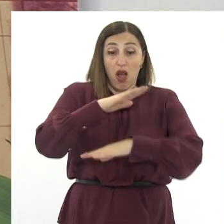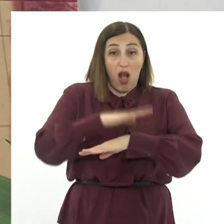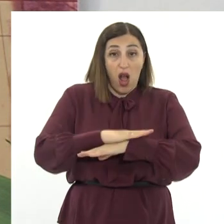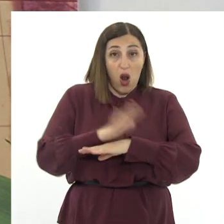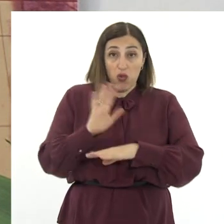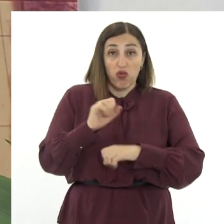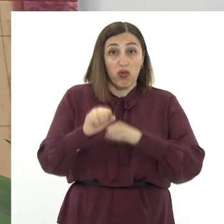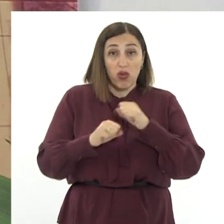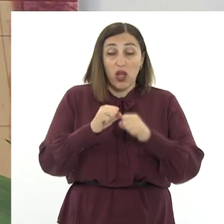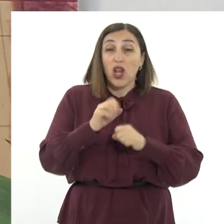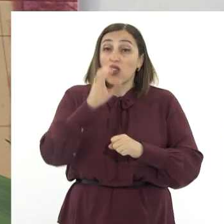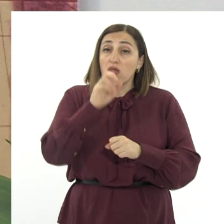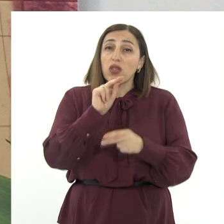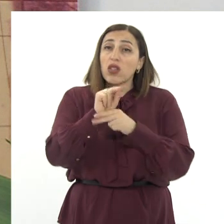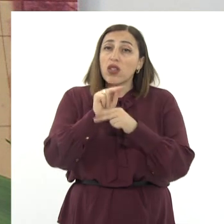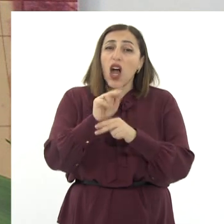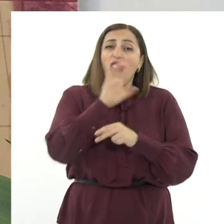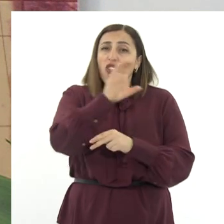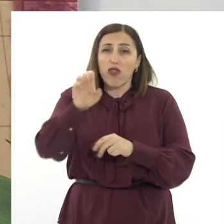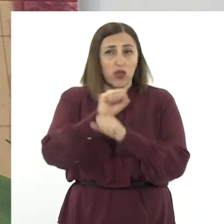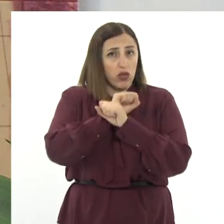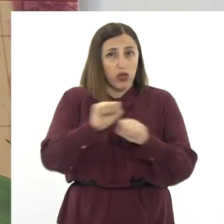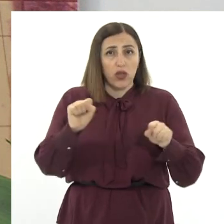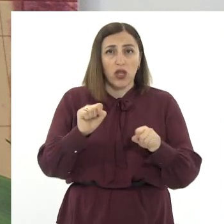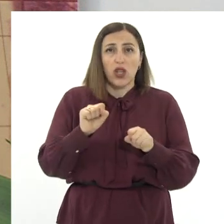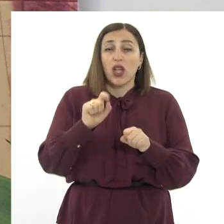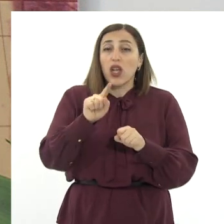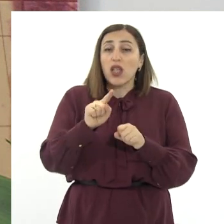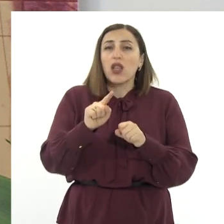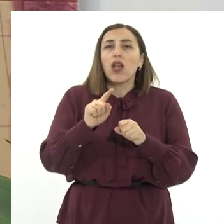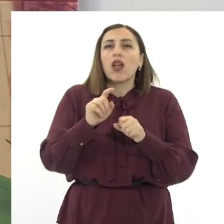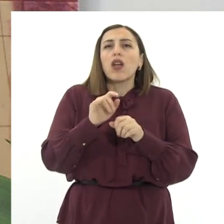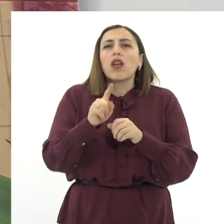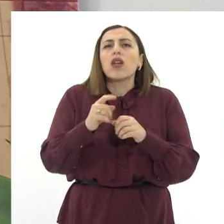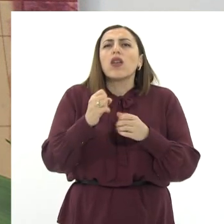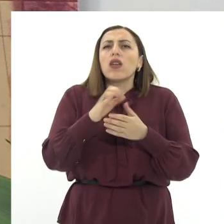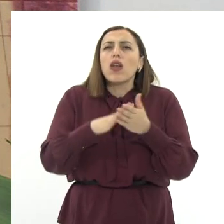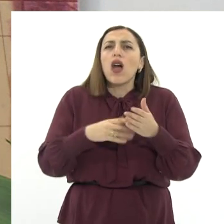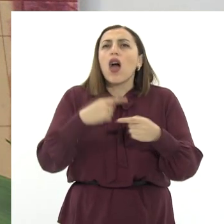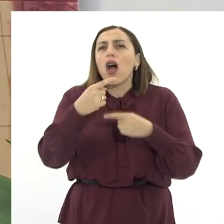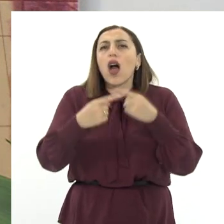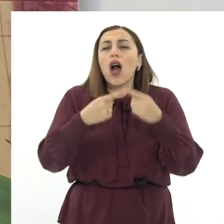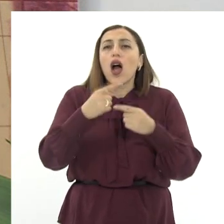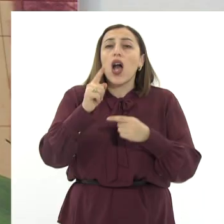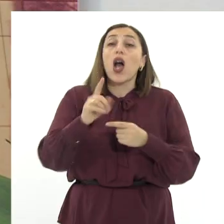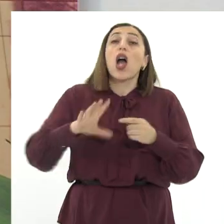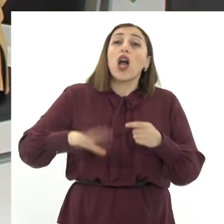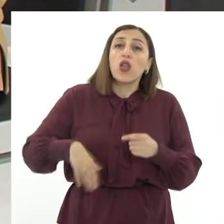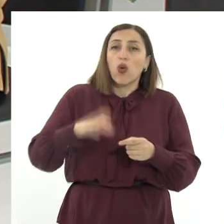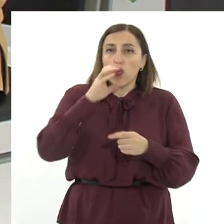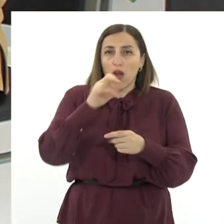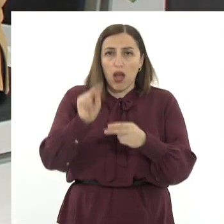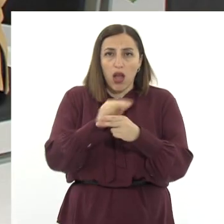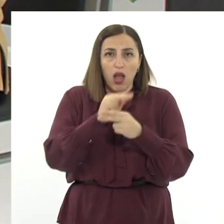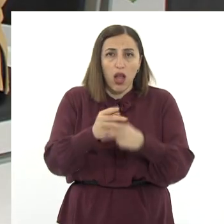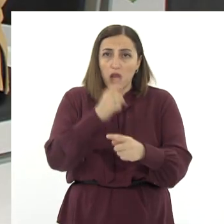չունի կարգապահություն, չի կարելի նրան սովորեցնել հարցակվել։ Դա ձնագնդիկի պես մեծանալու է ու չեն կարողանալու